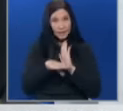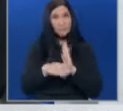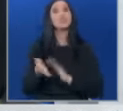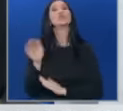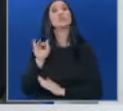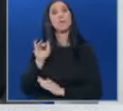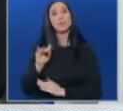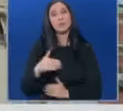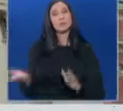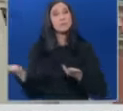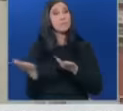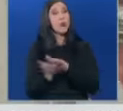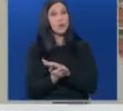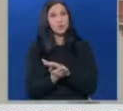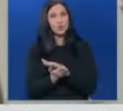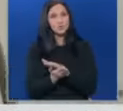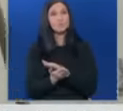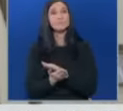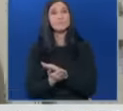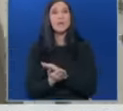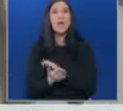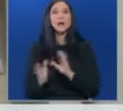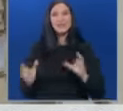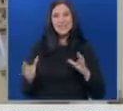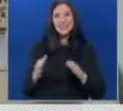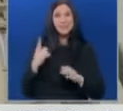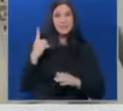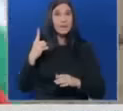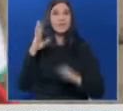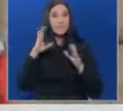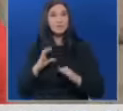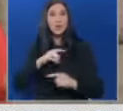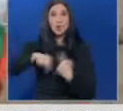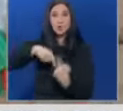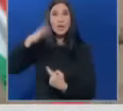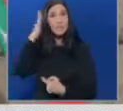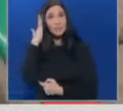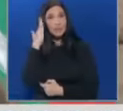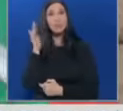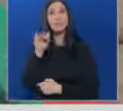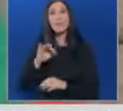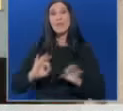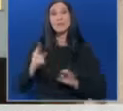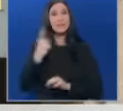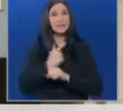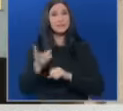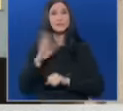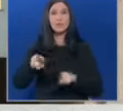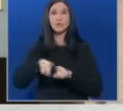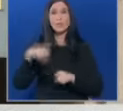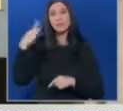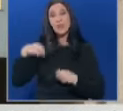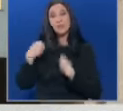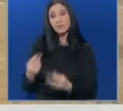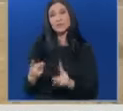ще бъдат приложени. Съставът на първото правителство с ротационни премиери ще стане ясен седмица, след като президента връчи